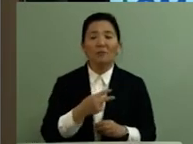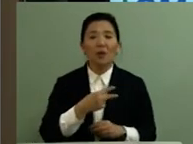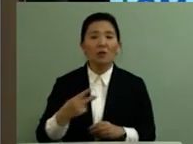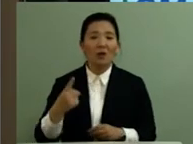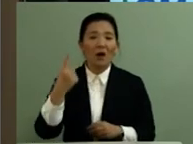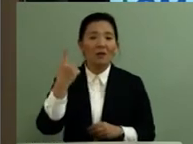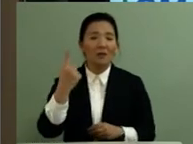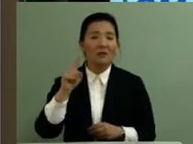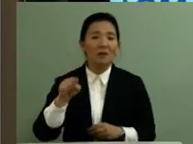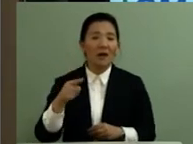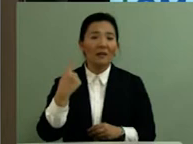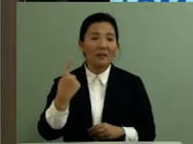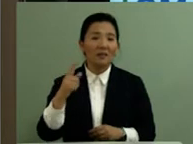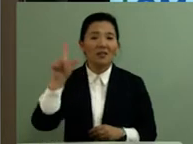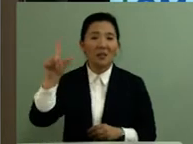получится